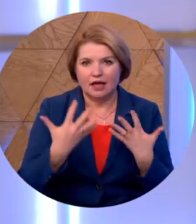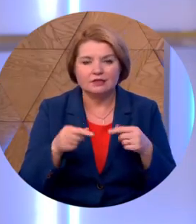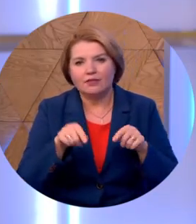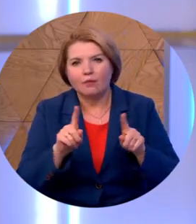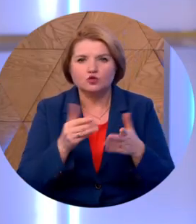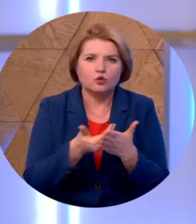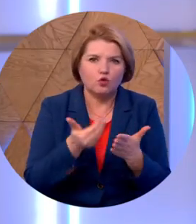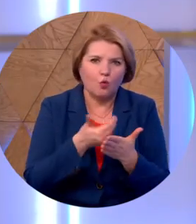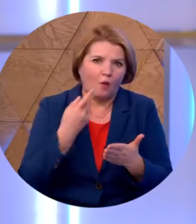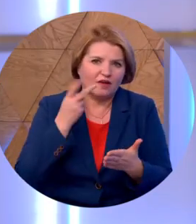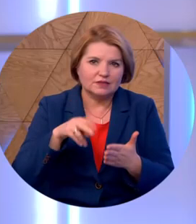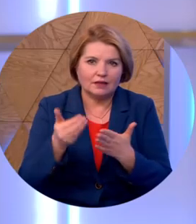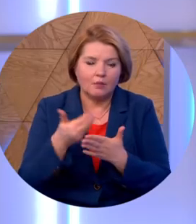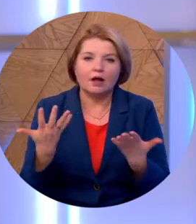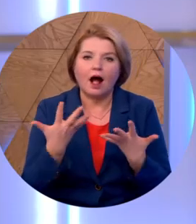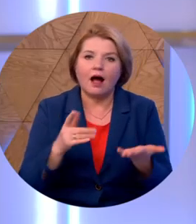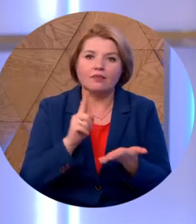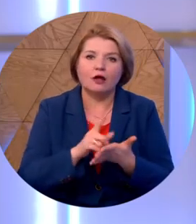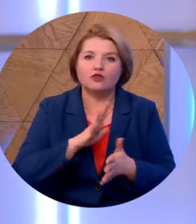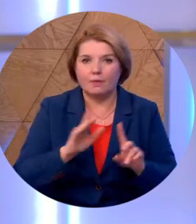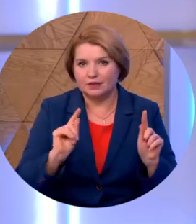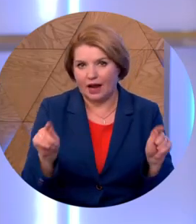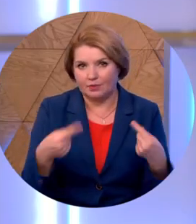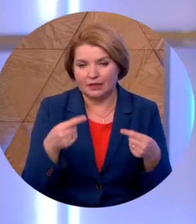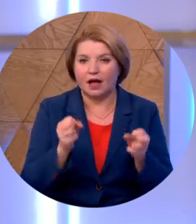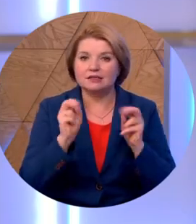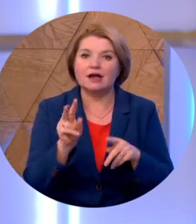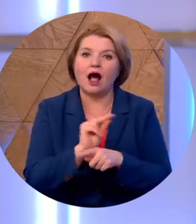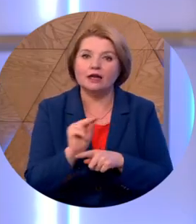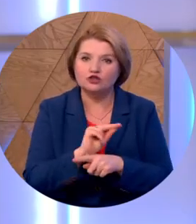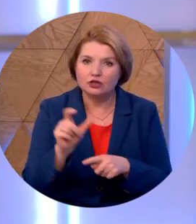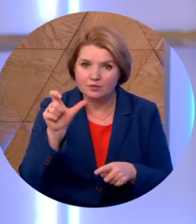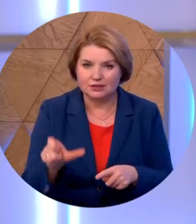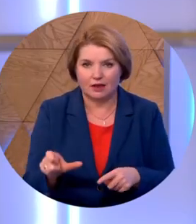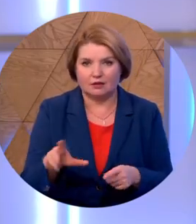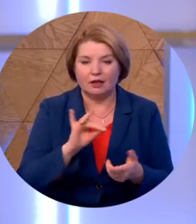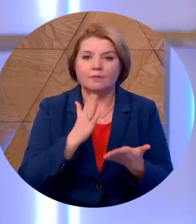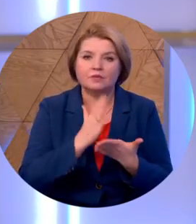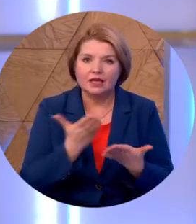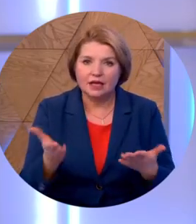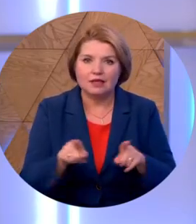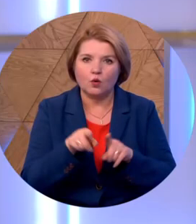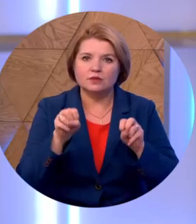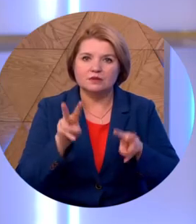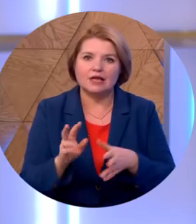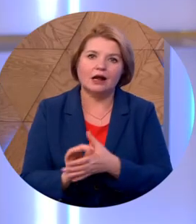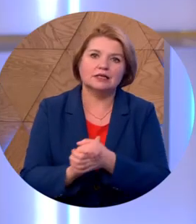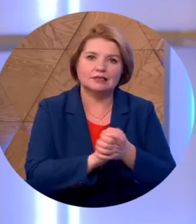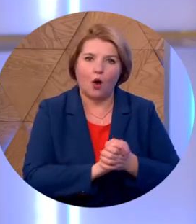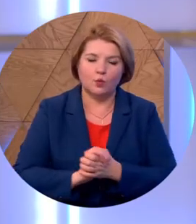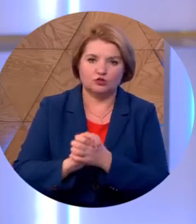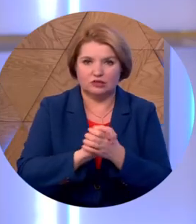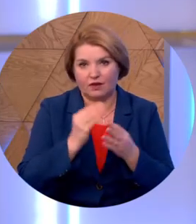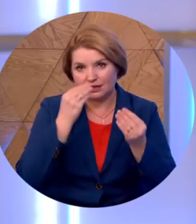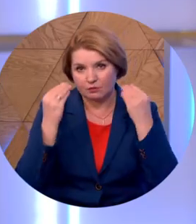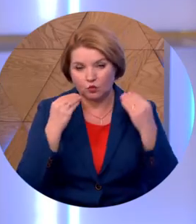что-то новое Какая должна быть реабилитация Как лечить этого пациента и есть коллегиальное сообщество Потому что когда ты один